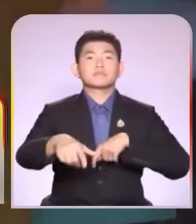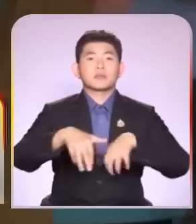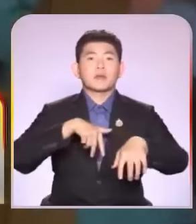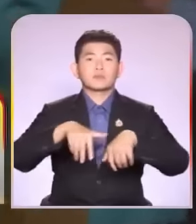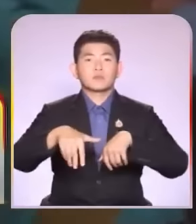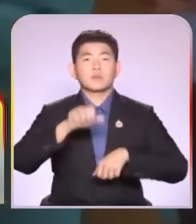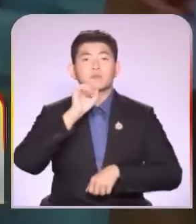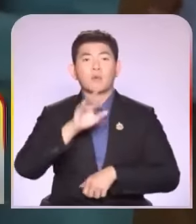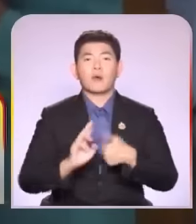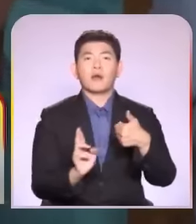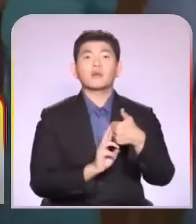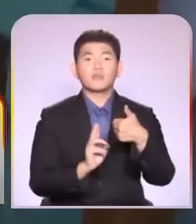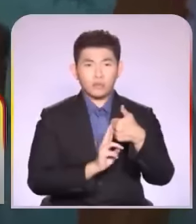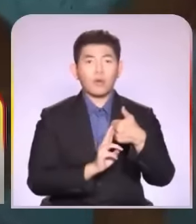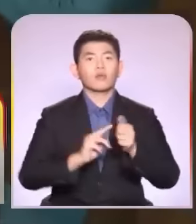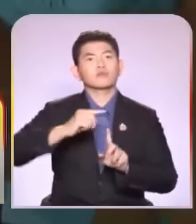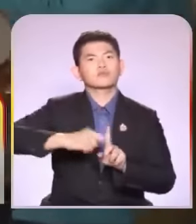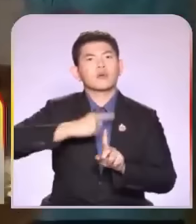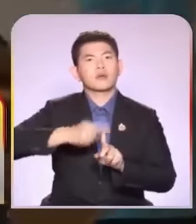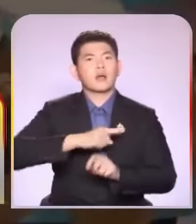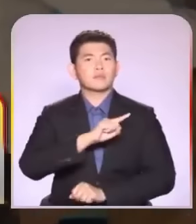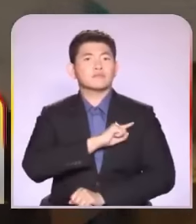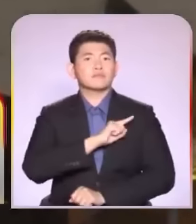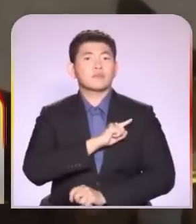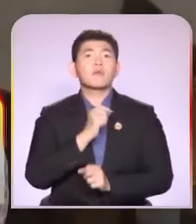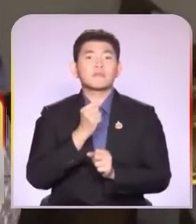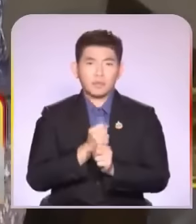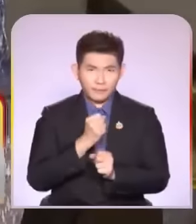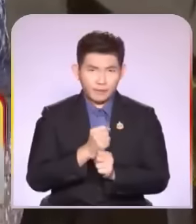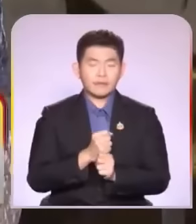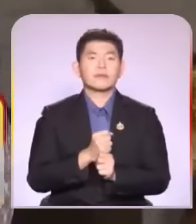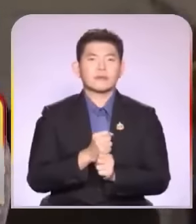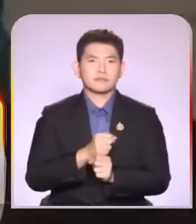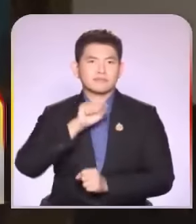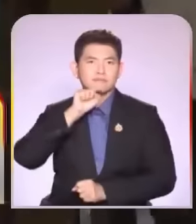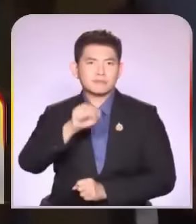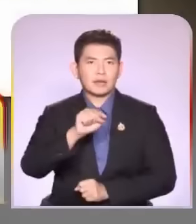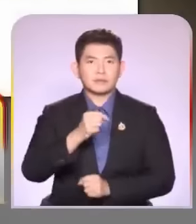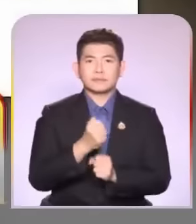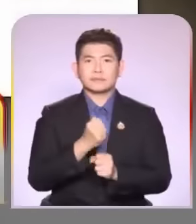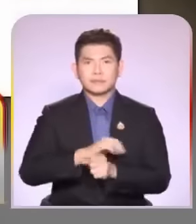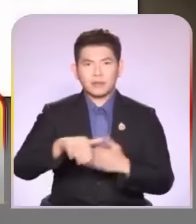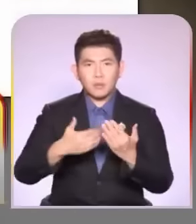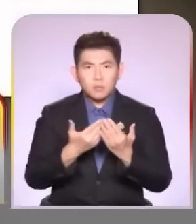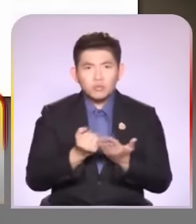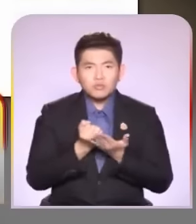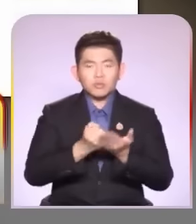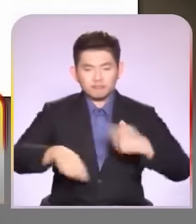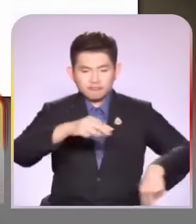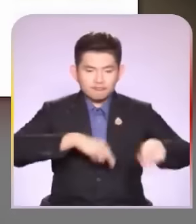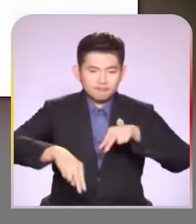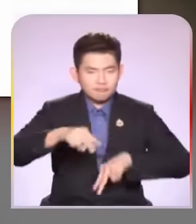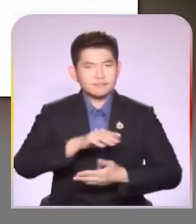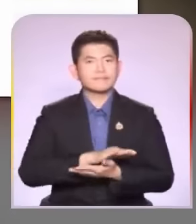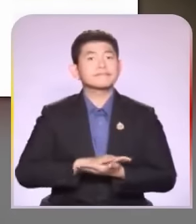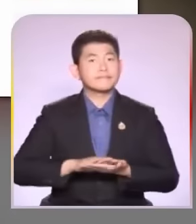ายภูมิธรรมเวชยชัยรองนายกรัฐมนตรีผู้ปฏิบัติหน้าที่นายกรัฐมนตรีในตอนนี้สั่งการให้ทุกหน่วยงานเร่งเข้าไปช่วยเหลือเรียบร้อย